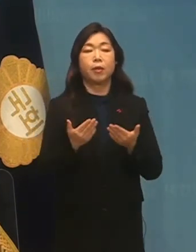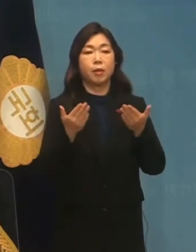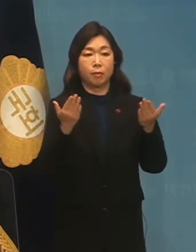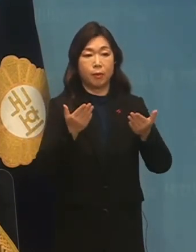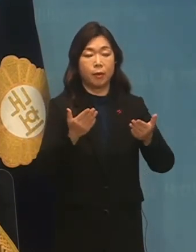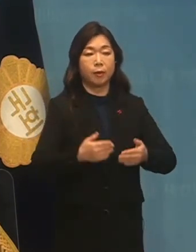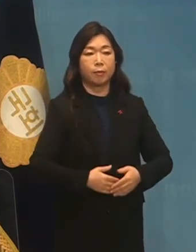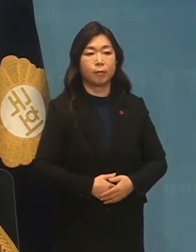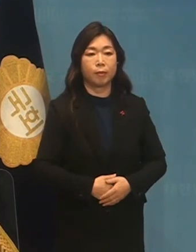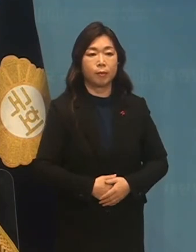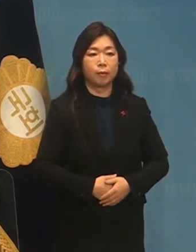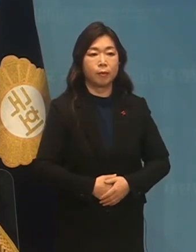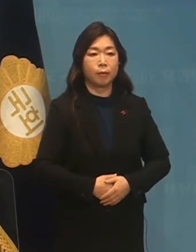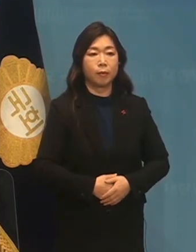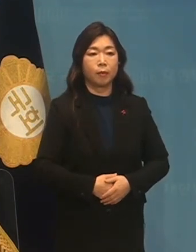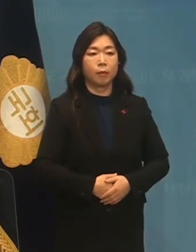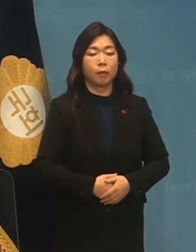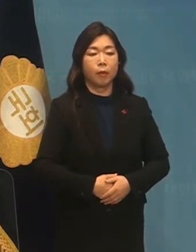일입니다.